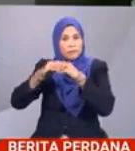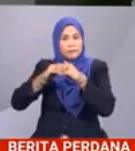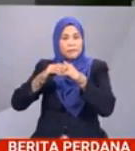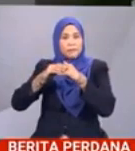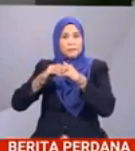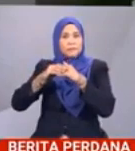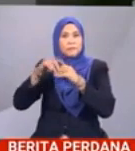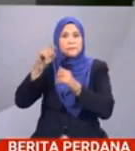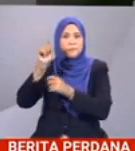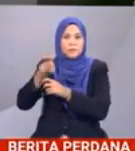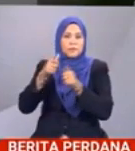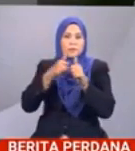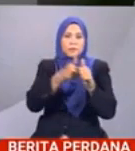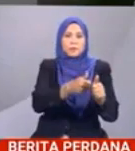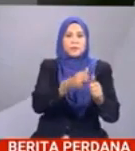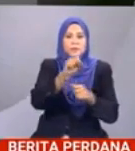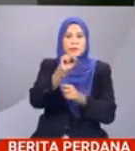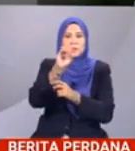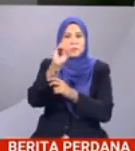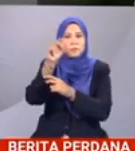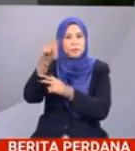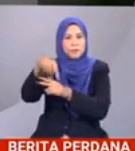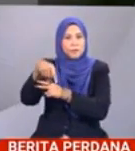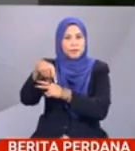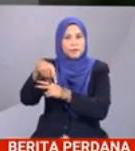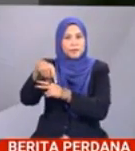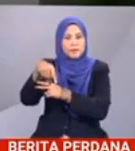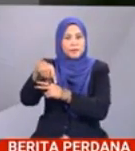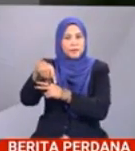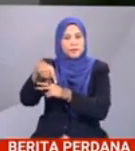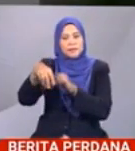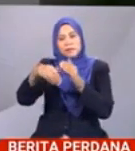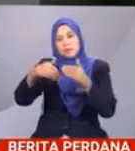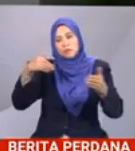kena patuhi SOP lah, SOP sebelum pergi luar tu.